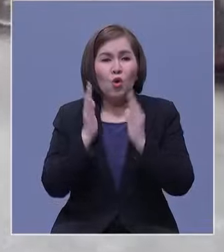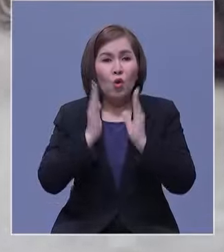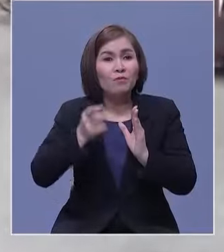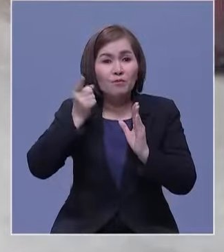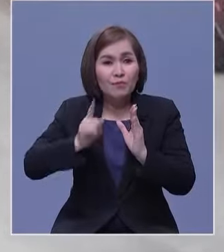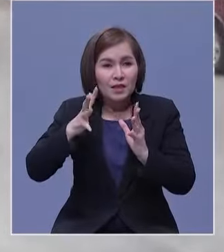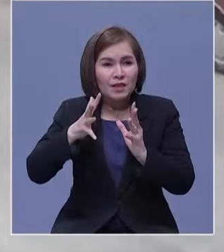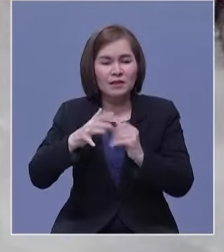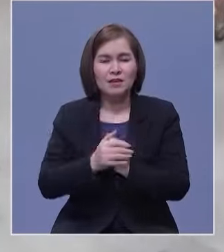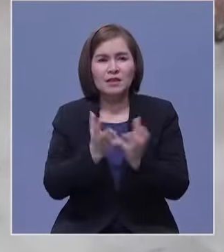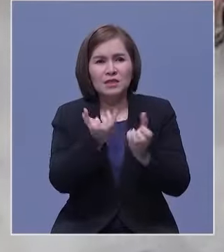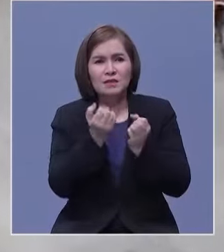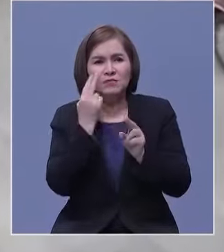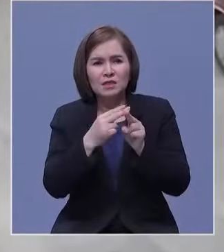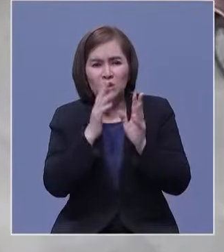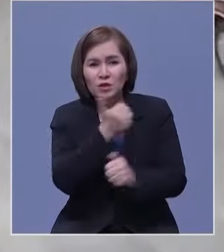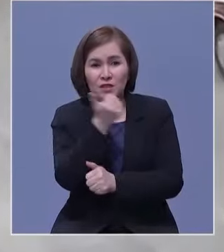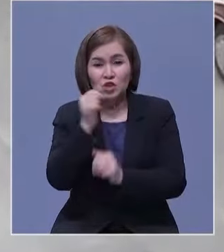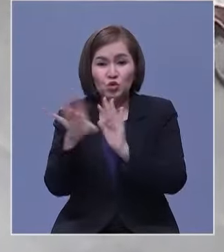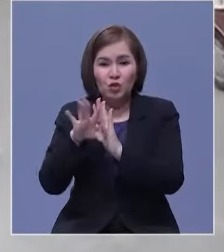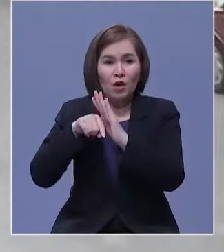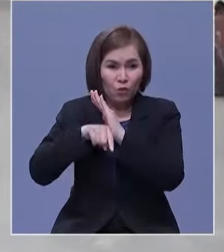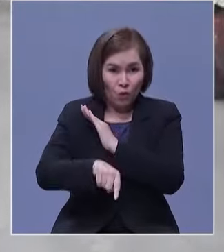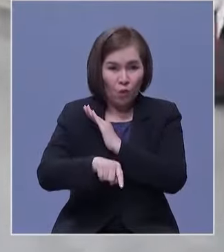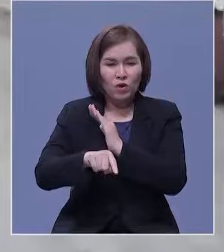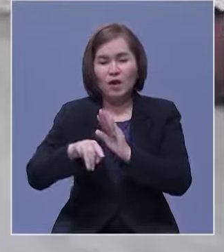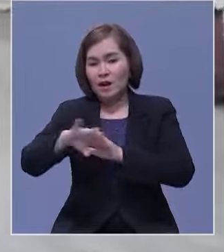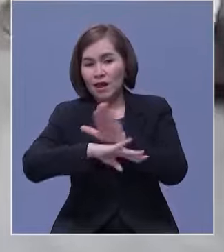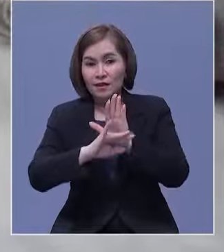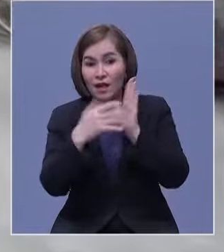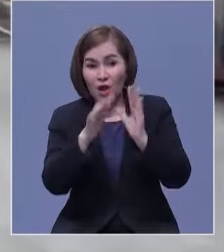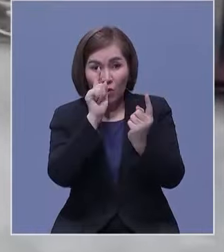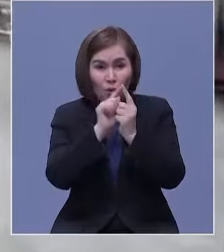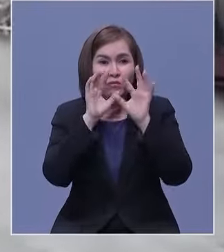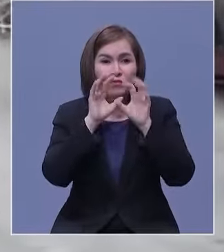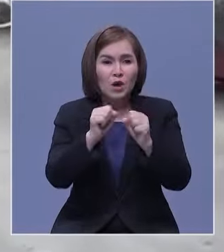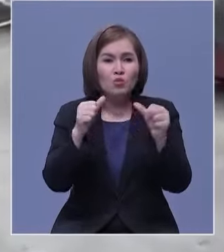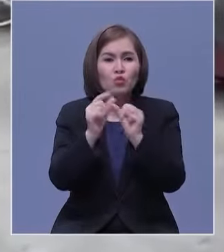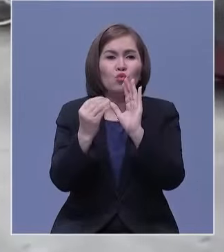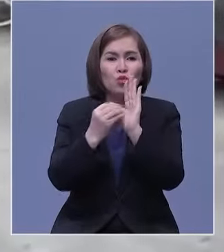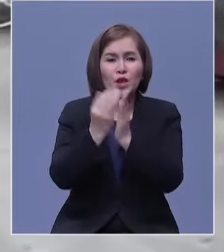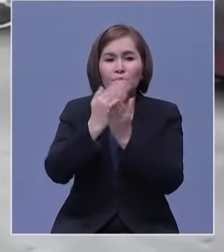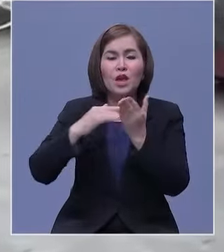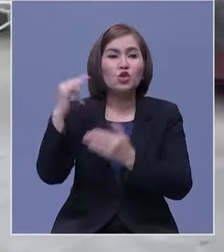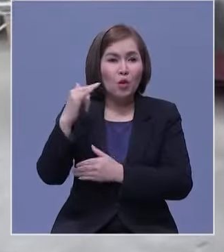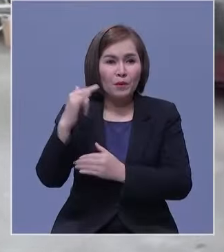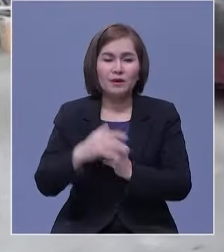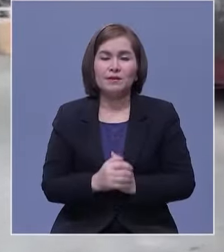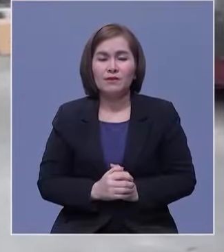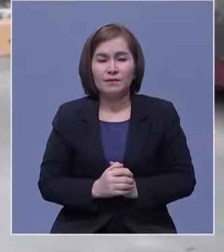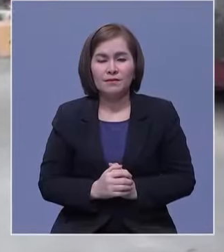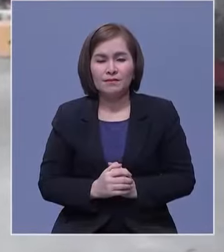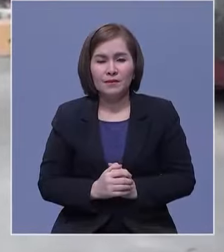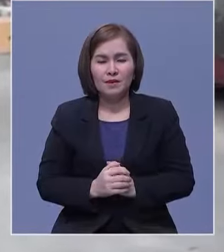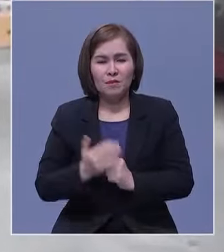จับกุมที่ทางด้านหน้าด้านอ่าหน้าบ้านพักหลังหนึ่งในพื้นที่ของเขตดอนเมืองกรุงเทพมหานครส่วนผู้เสียหายเนี่ยร้อง